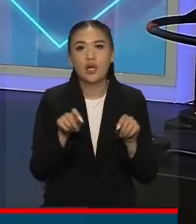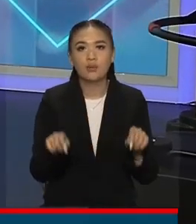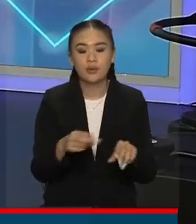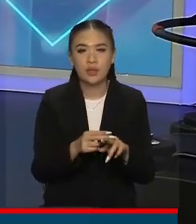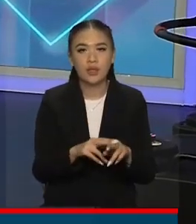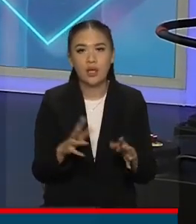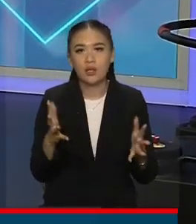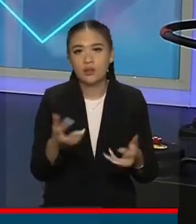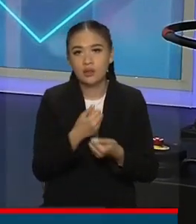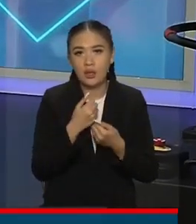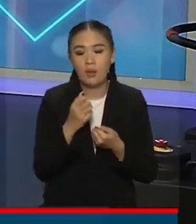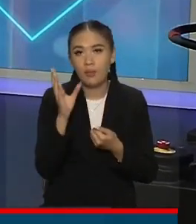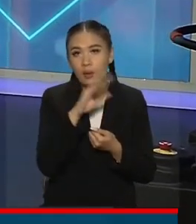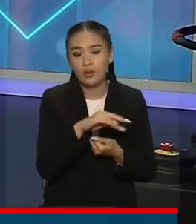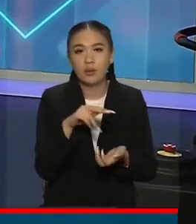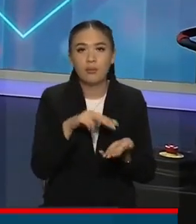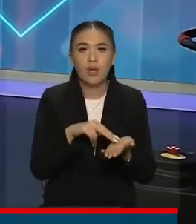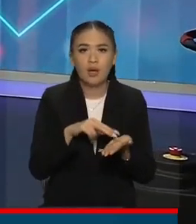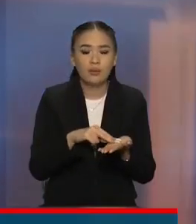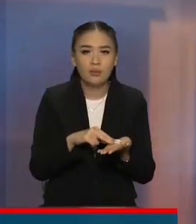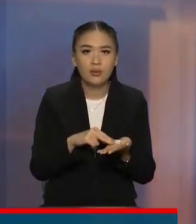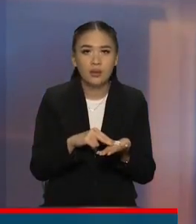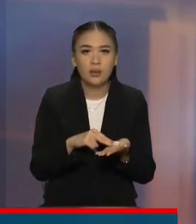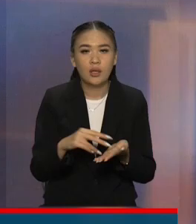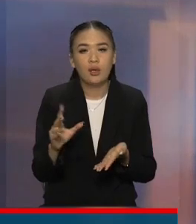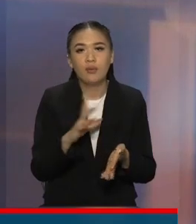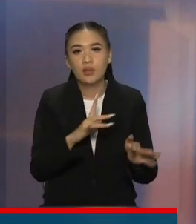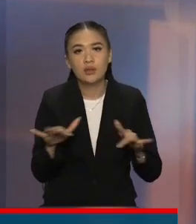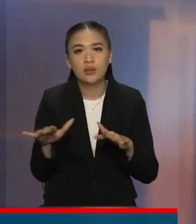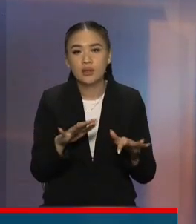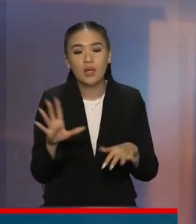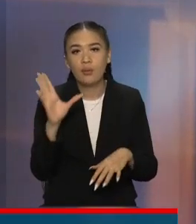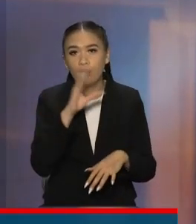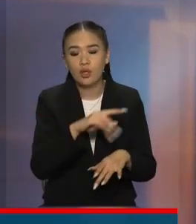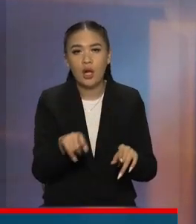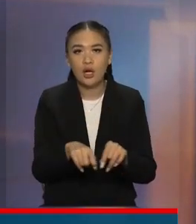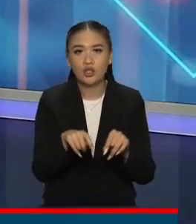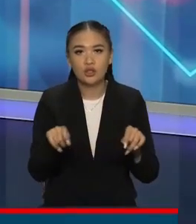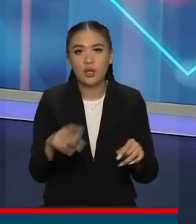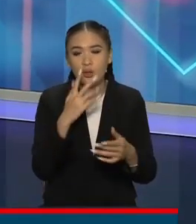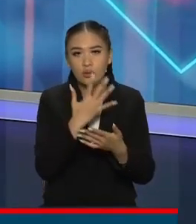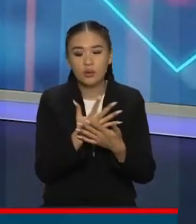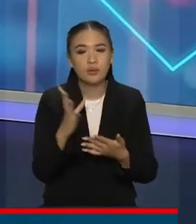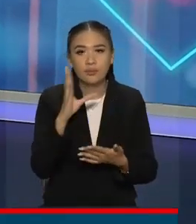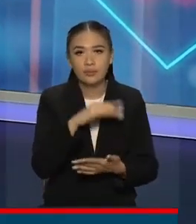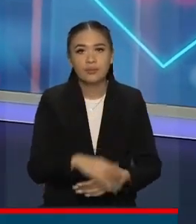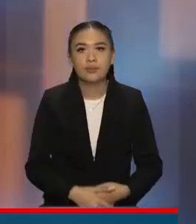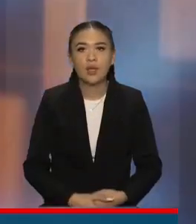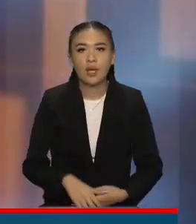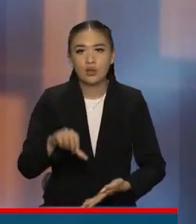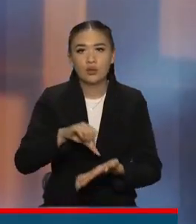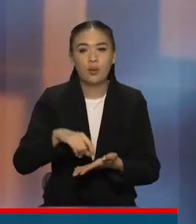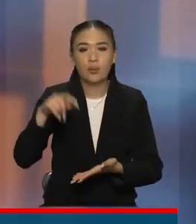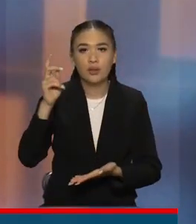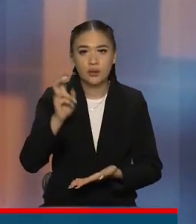алып кете береді. Яғни бұл жерде бағамен ұтылу, қитұрқы іс әрекеттер көп бұл жерде, ашықтыққа өтуіміз керек. Сәбит Нұрханұлы, студиямызға келіп